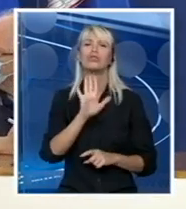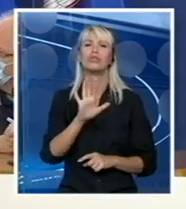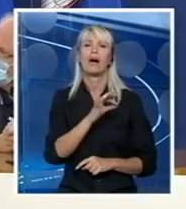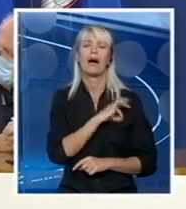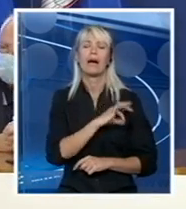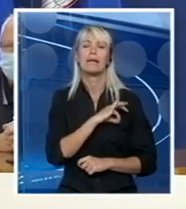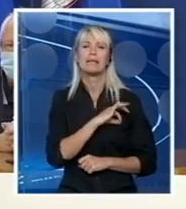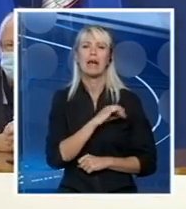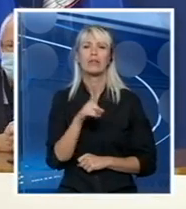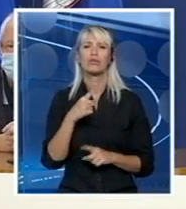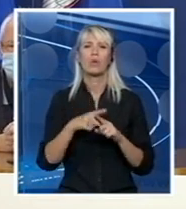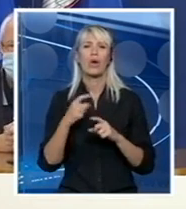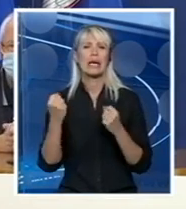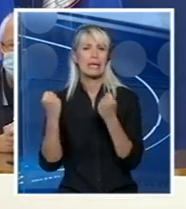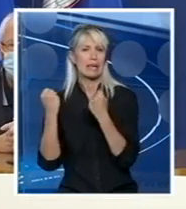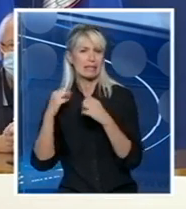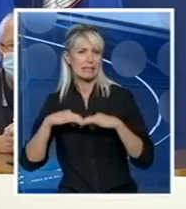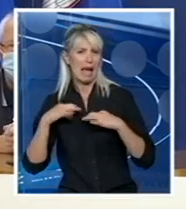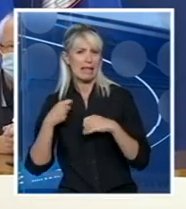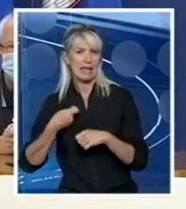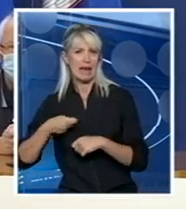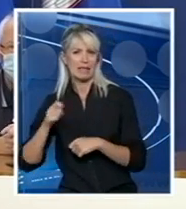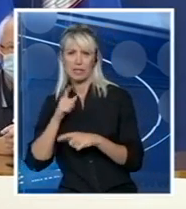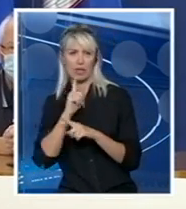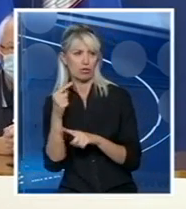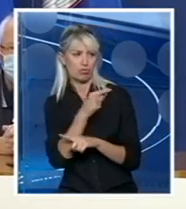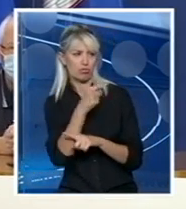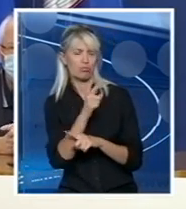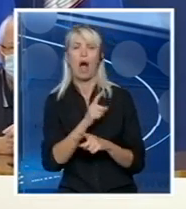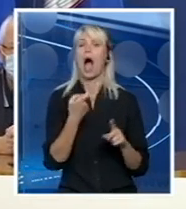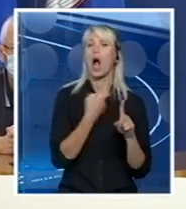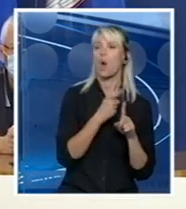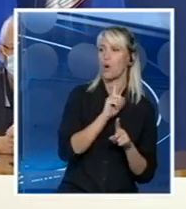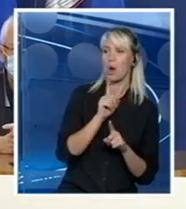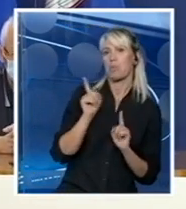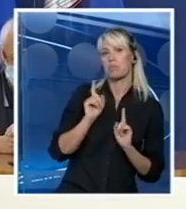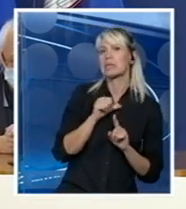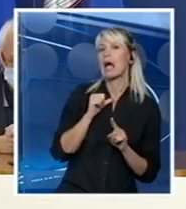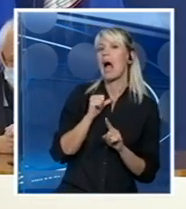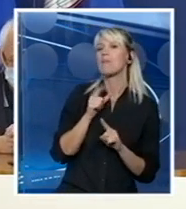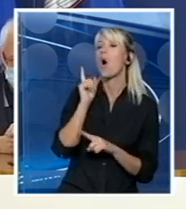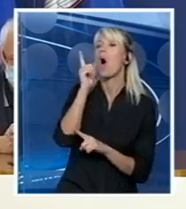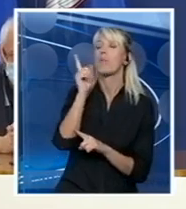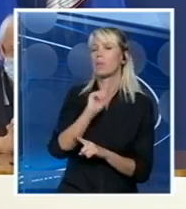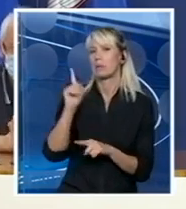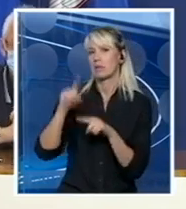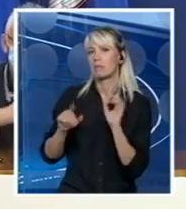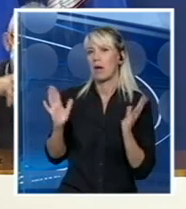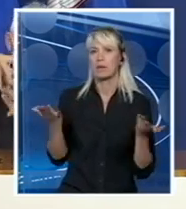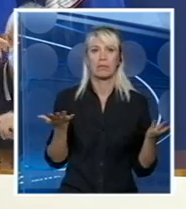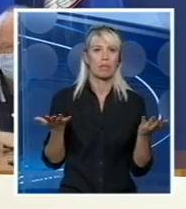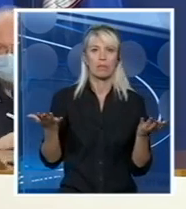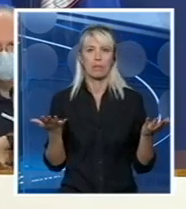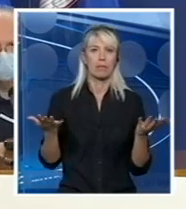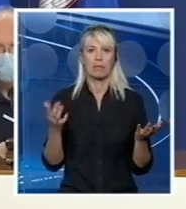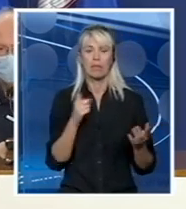sanitarna inspekcija kaže da samo pravna lica kažnjavaju, a komunalna policija kaže da oni samo mogu da izreču opomene, ne mogu da kažnjavaju. Ja jednostavno